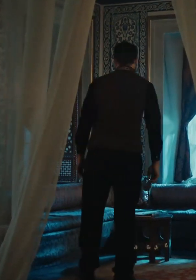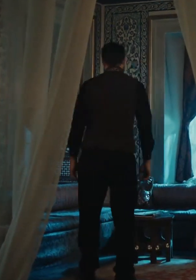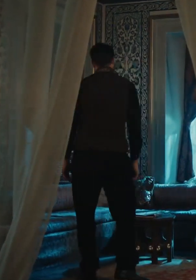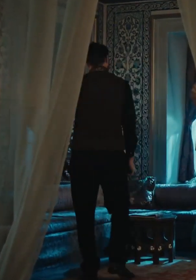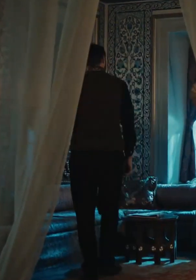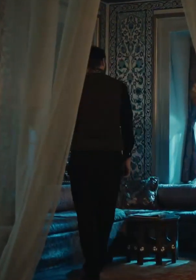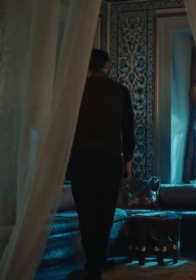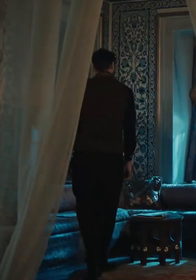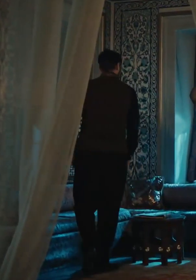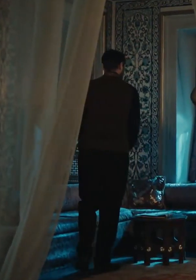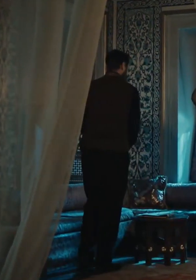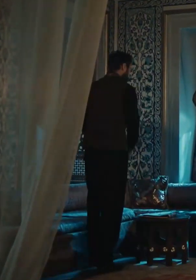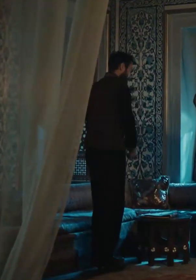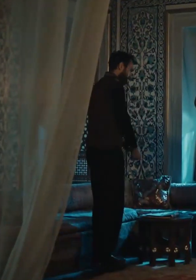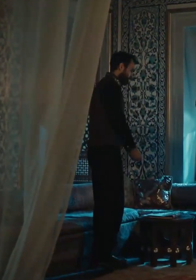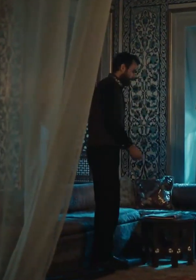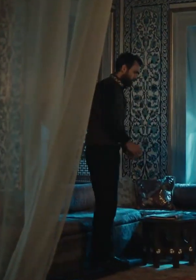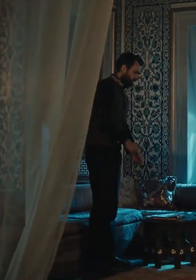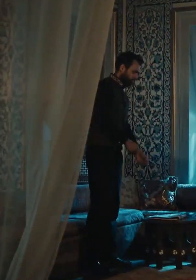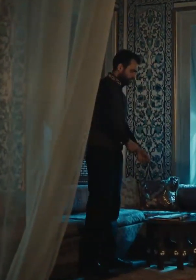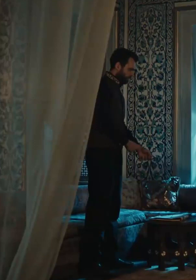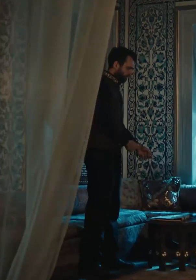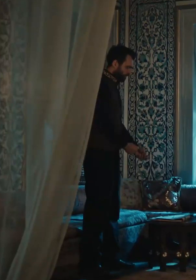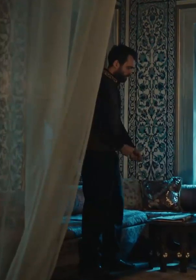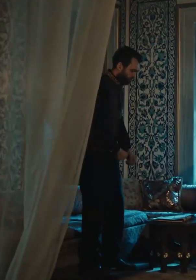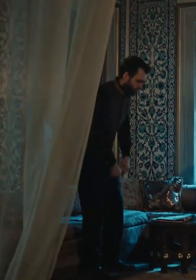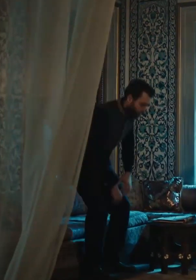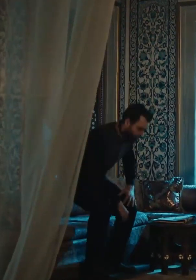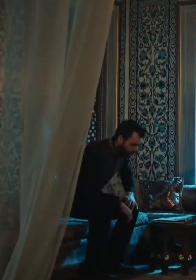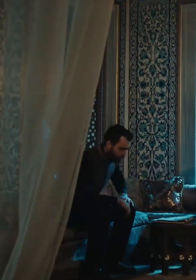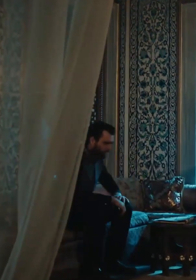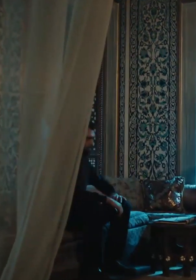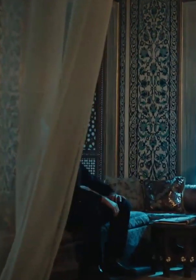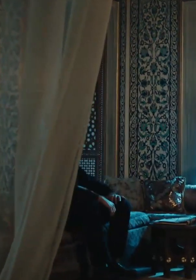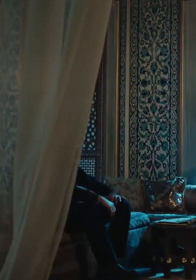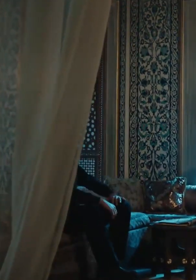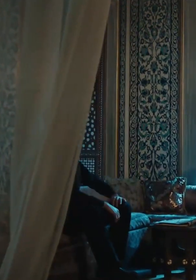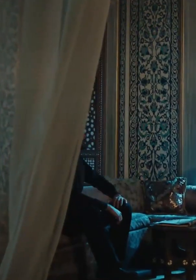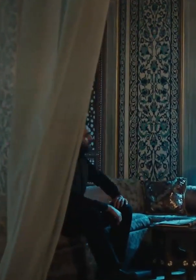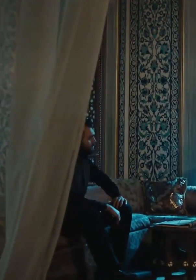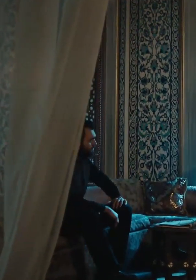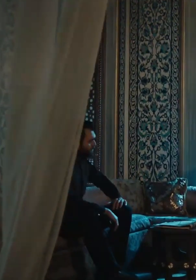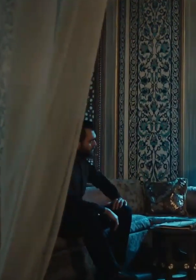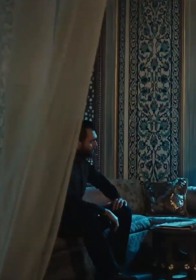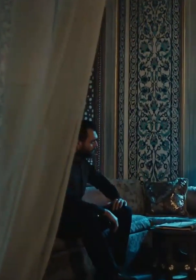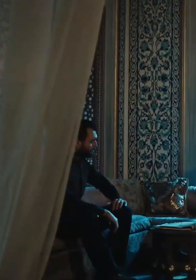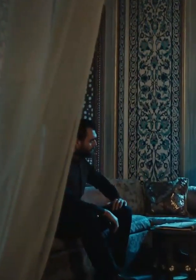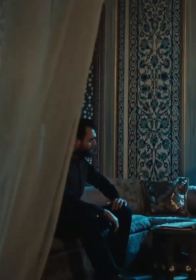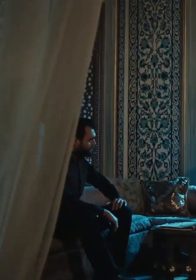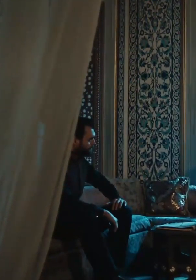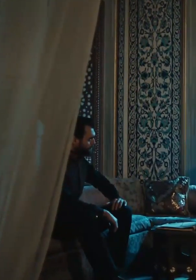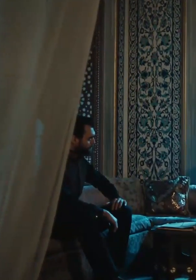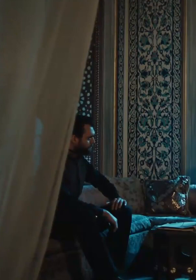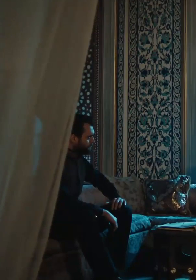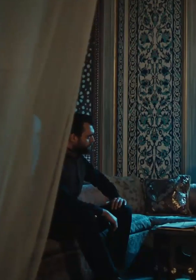hafif sendeleyerek yürüyüp yavaşça oturdu. Sultan da oturuyor. Sultan elini bacağına koyup beklemeye koyuldu.